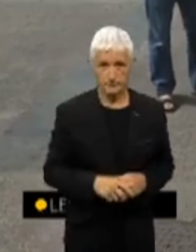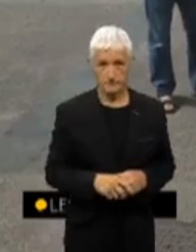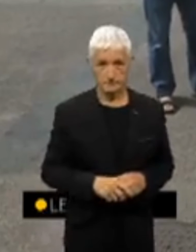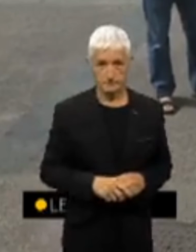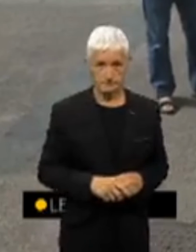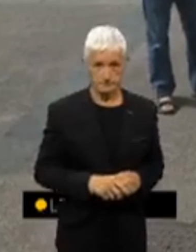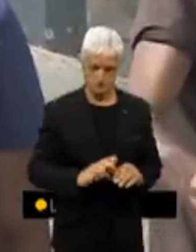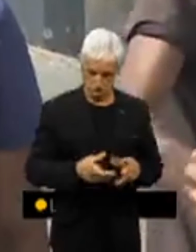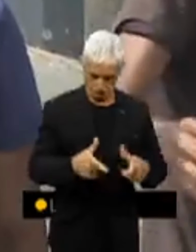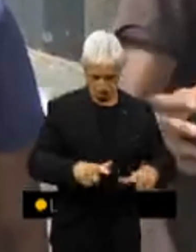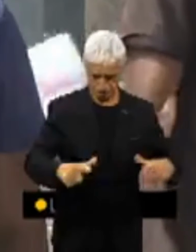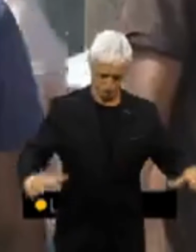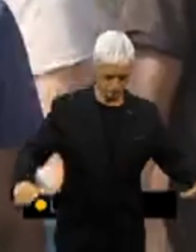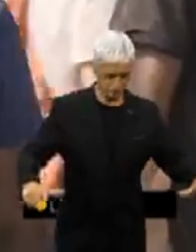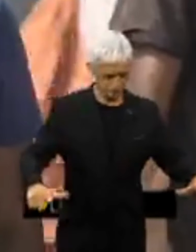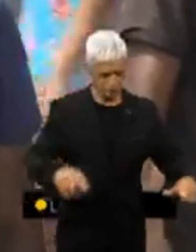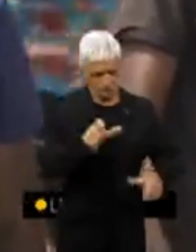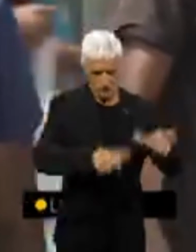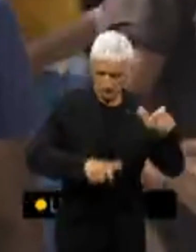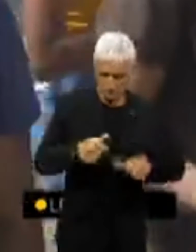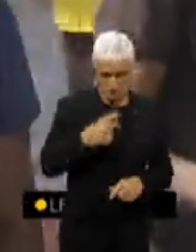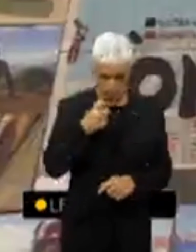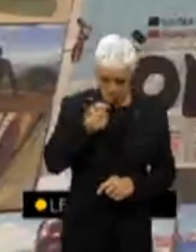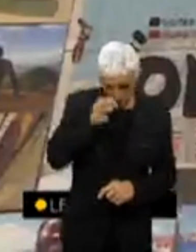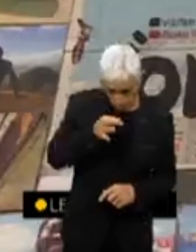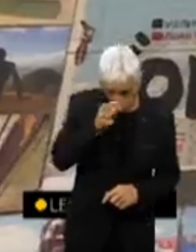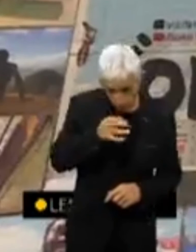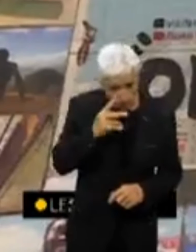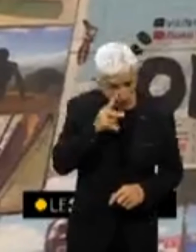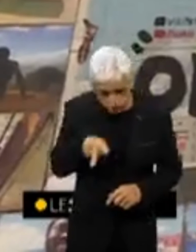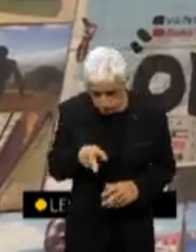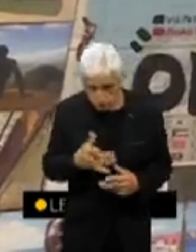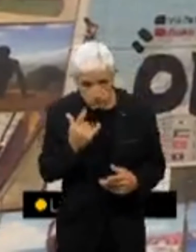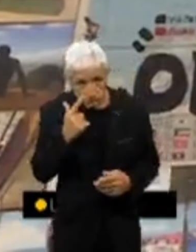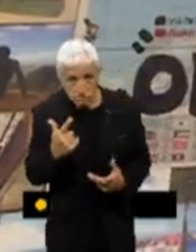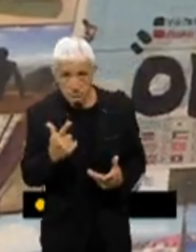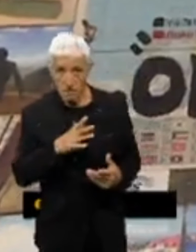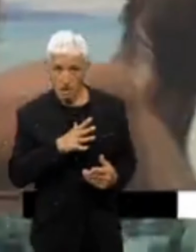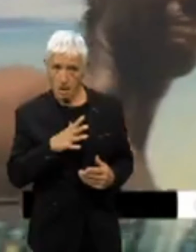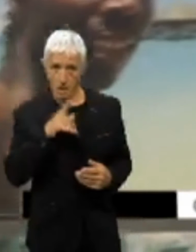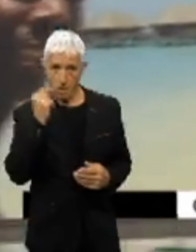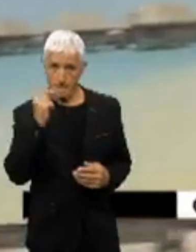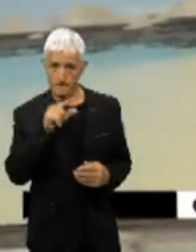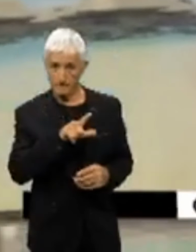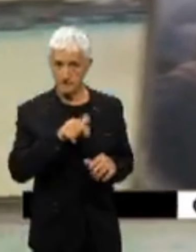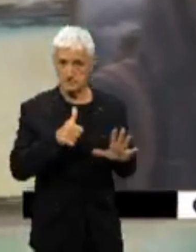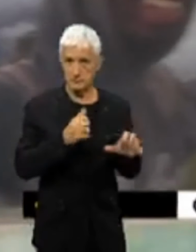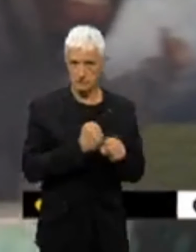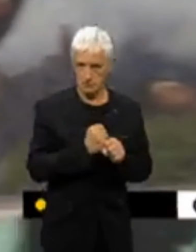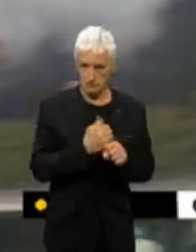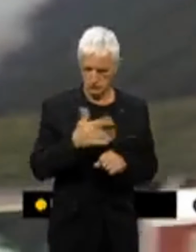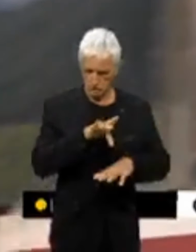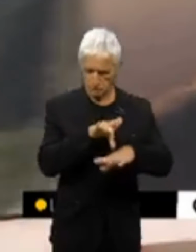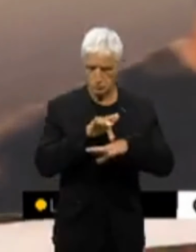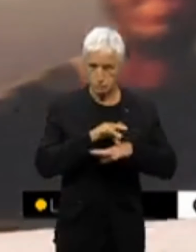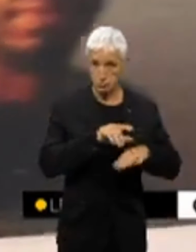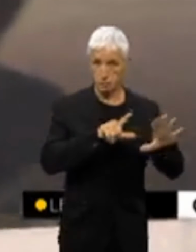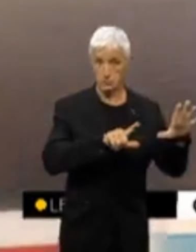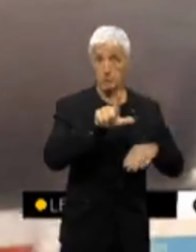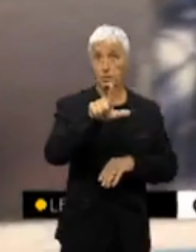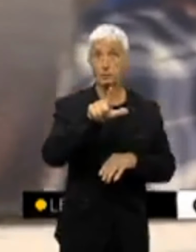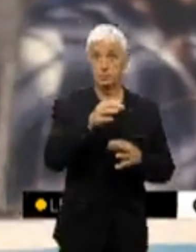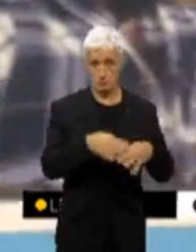Il a suscité la curiosité des passants dans la rue piétonne. À 26 ans, Anthony d'Oliveira a déjà visité 72 pays